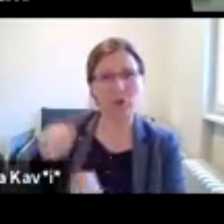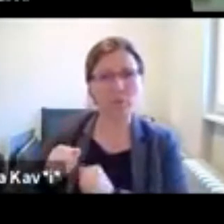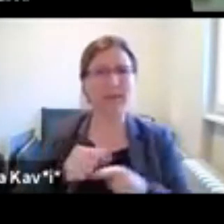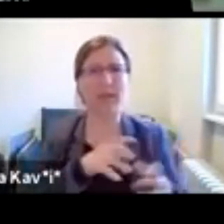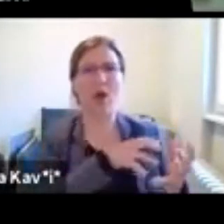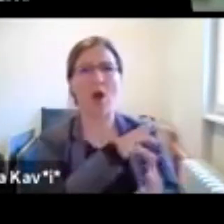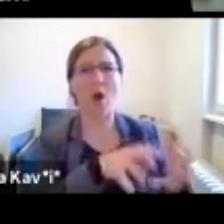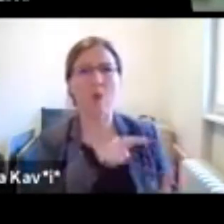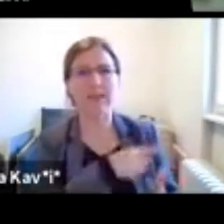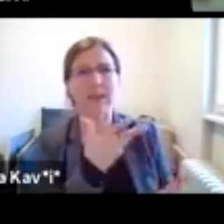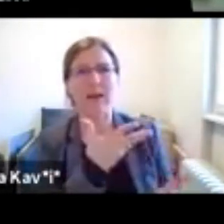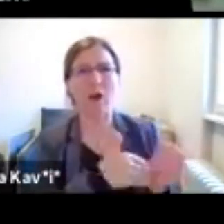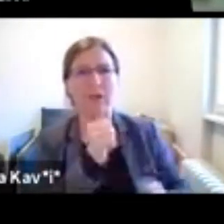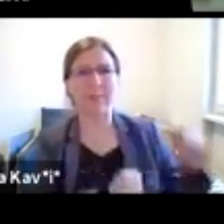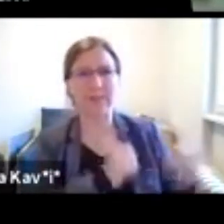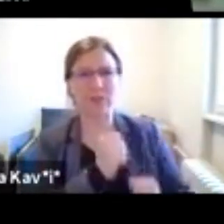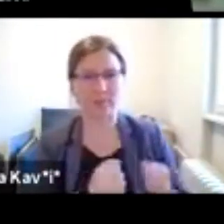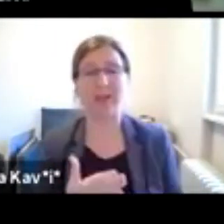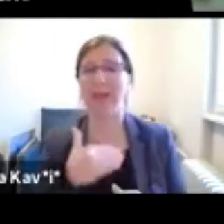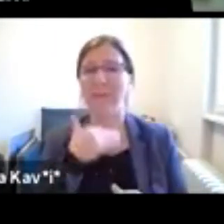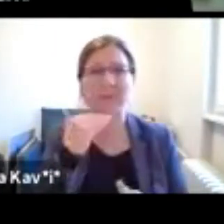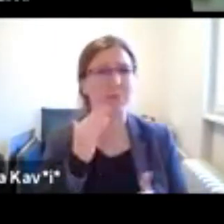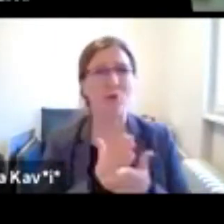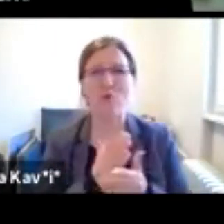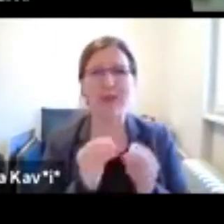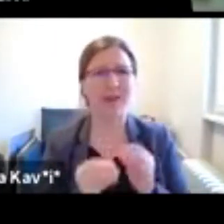dolazimo do problema. Ali evo, ja se nadam